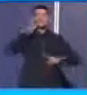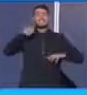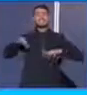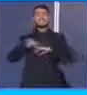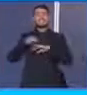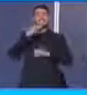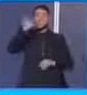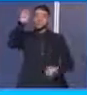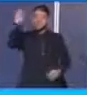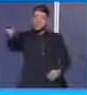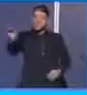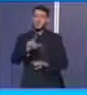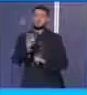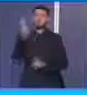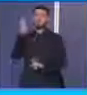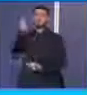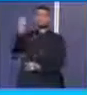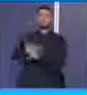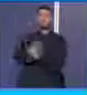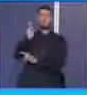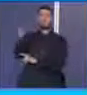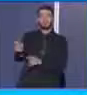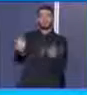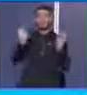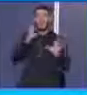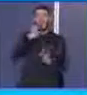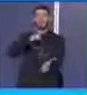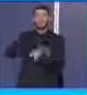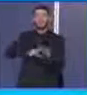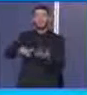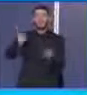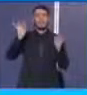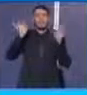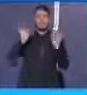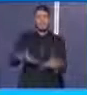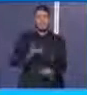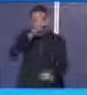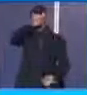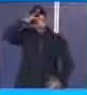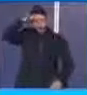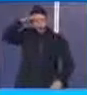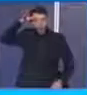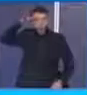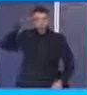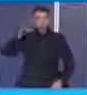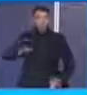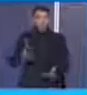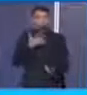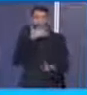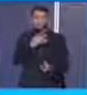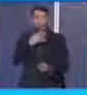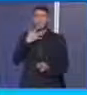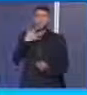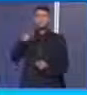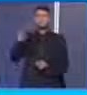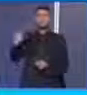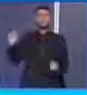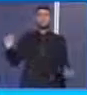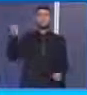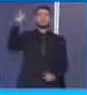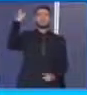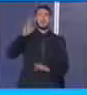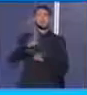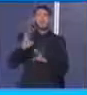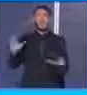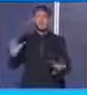αμοιβή και ασφάλιση, χωρίς αναγνώριση του κόπου της. Στο δημόσιο τομέα, πράγματι, αριθμητικά υπερτερούν